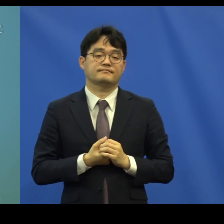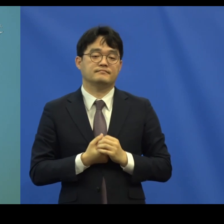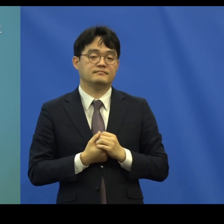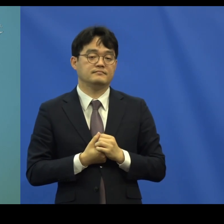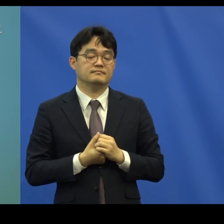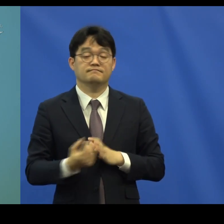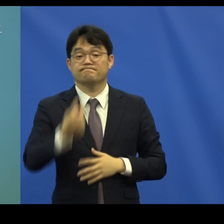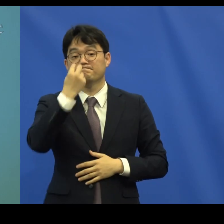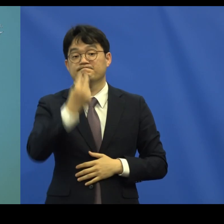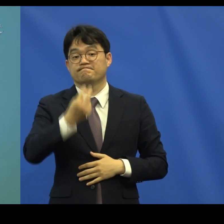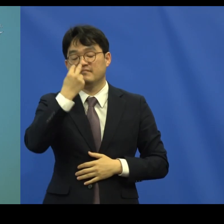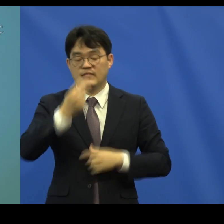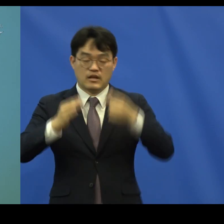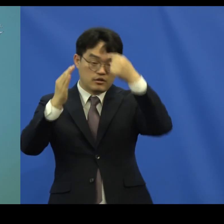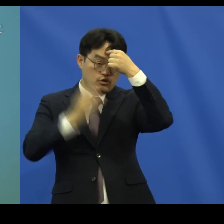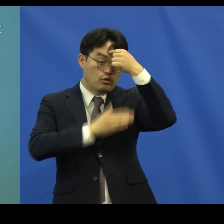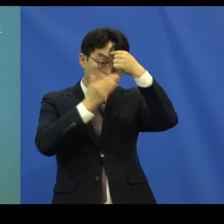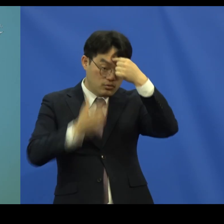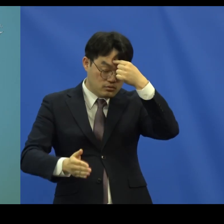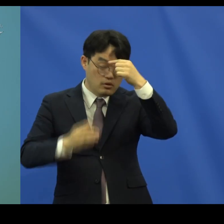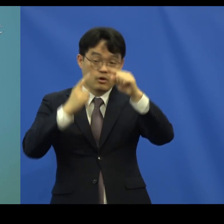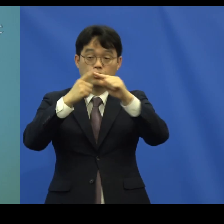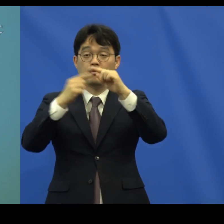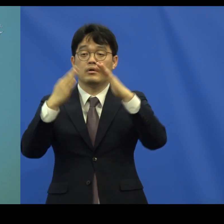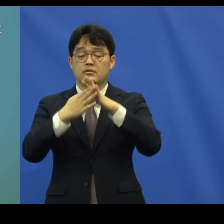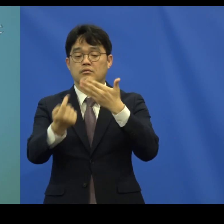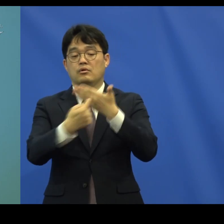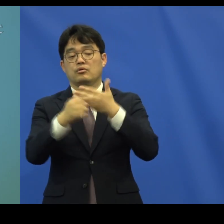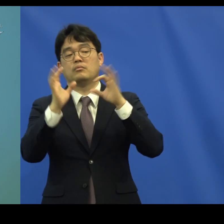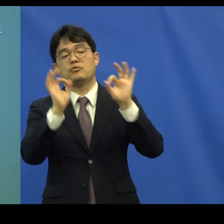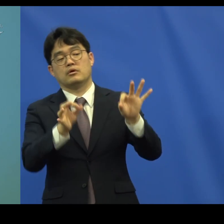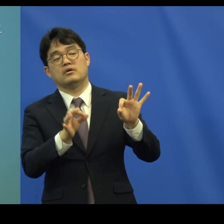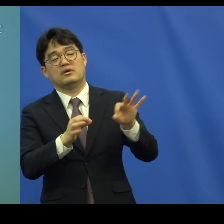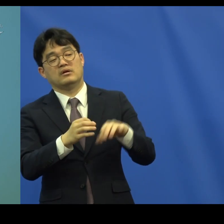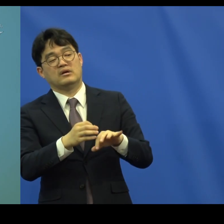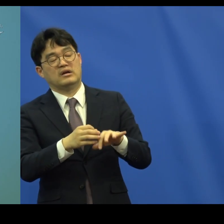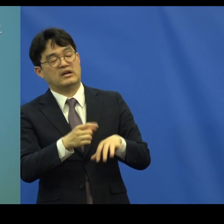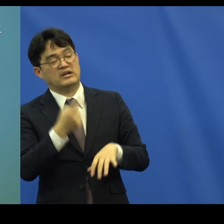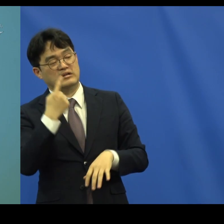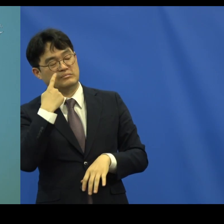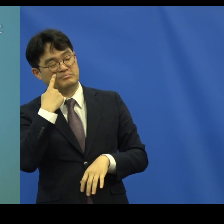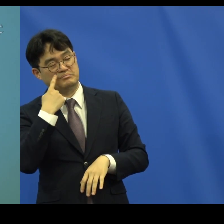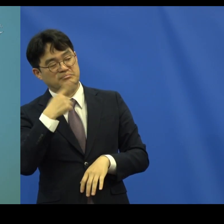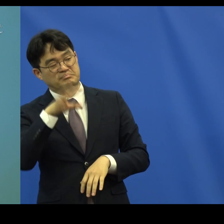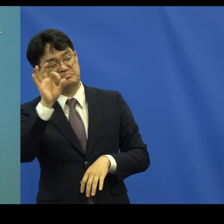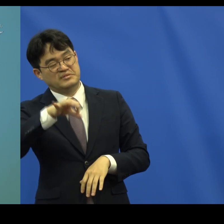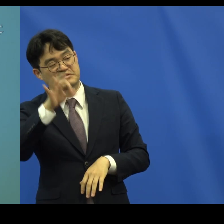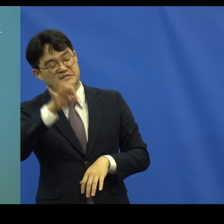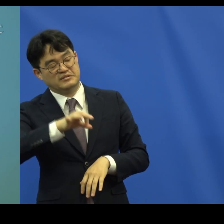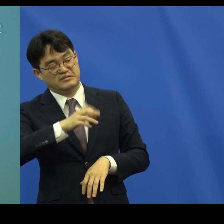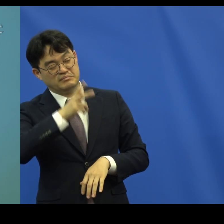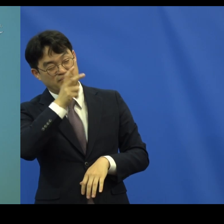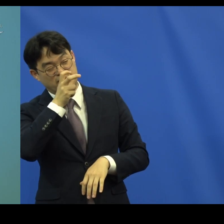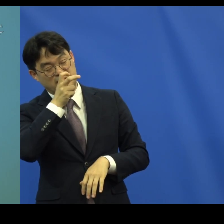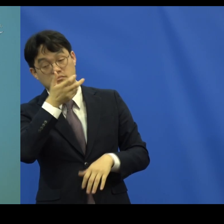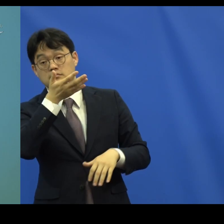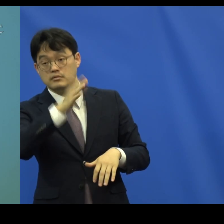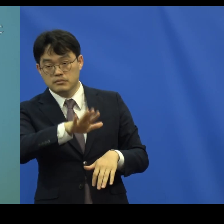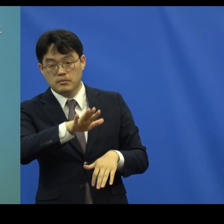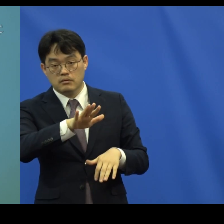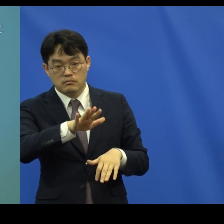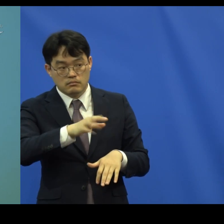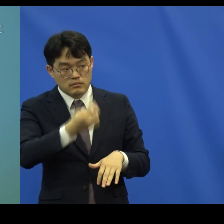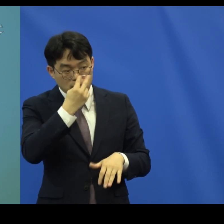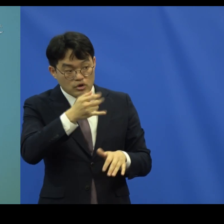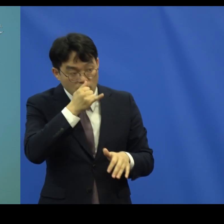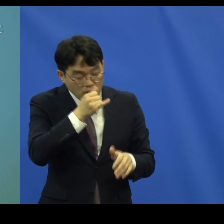그러니까 살아있는 신자는 꽃을 피우고 향기를 내고 열매를 맺는 거예요. 사랑하는 성도 여러분, 살아있는